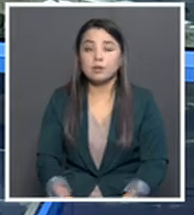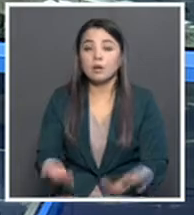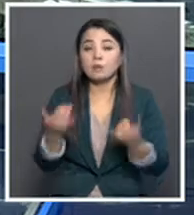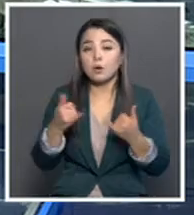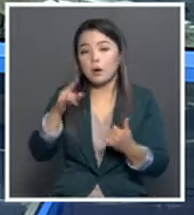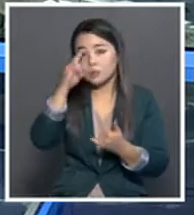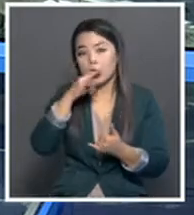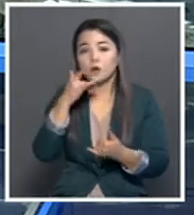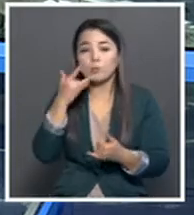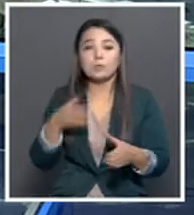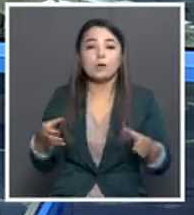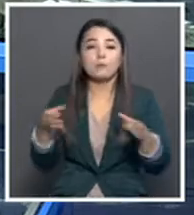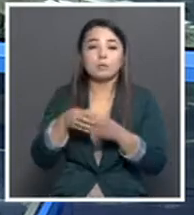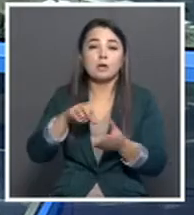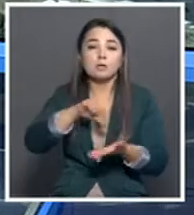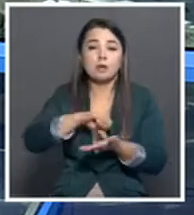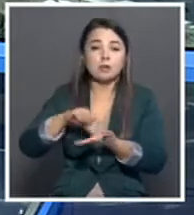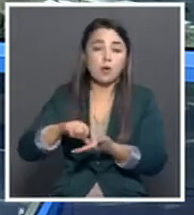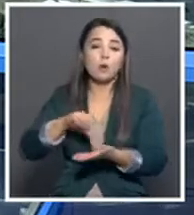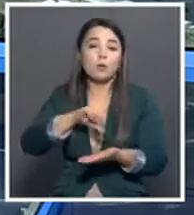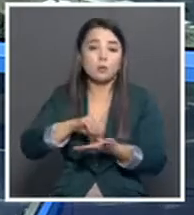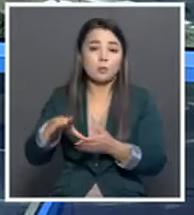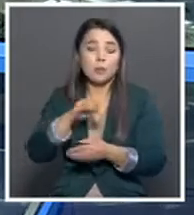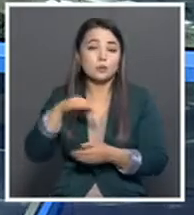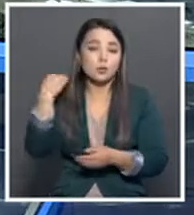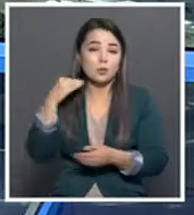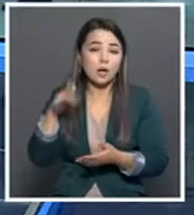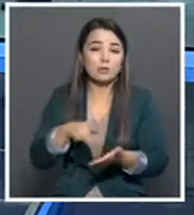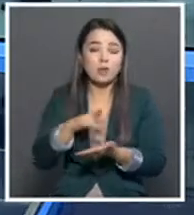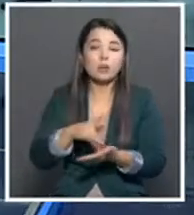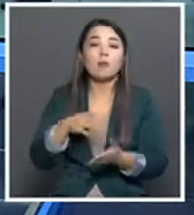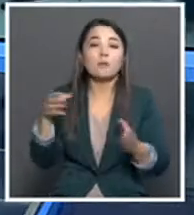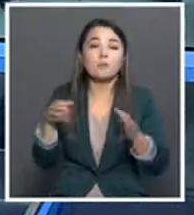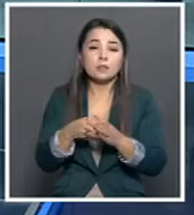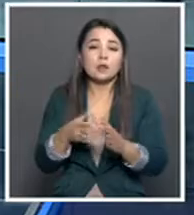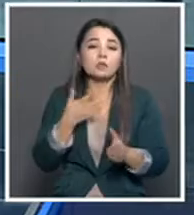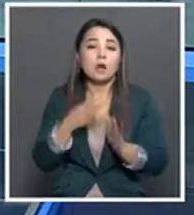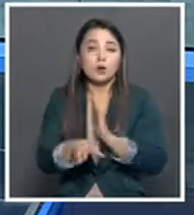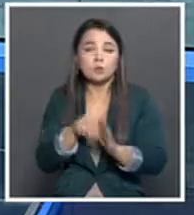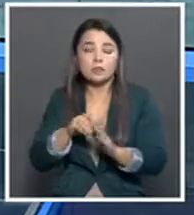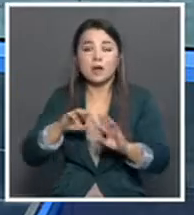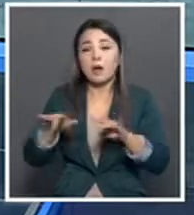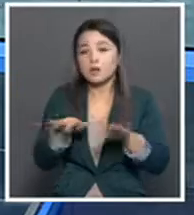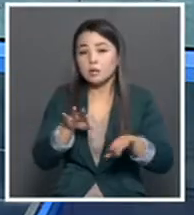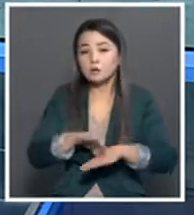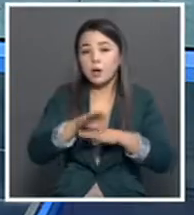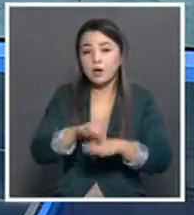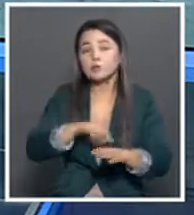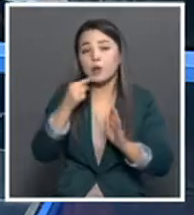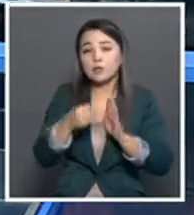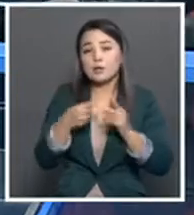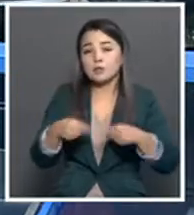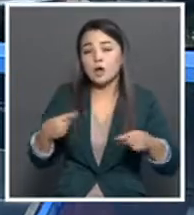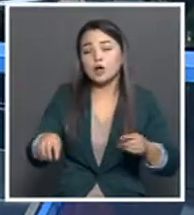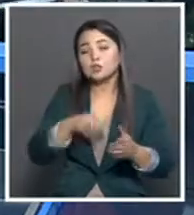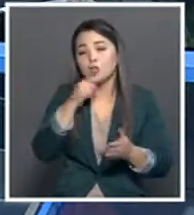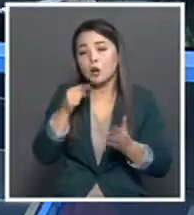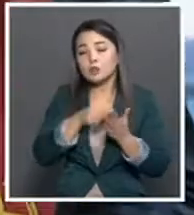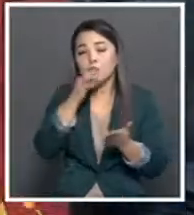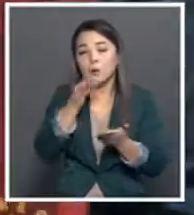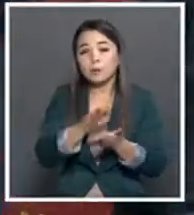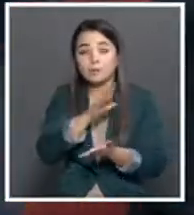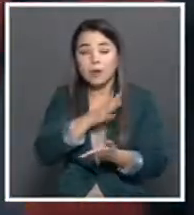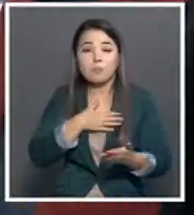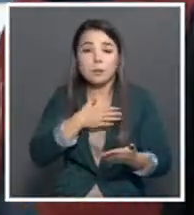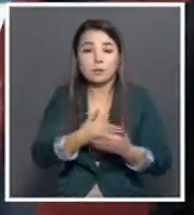Бүгін Қазақстан коммунистік халықтық партиясының өкілдері Түркістан қаласында партия дауысы акциясын ұйымдастырып, тұрғындарды мазалаған түрлі сауалдарға жауап берді. Партия